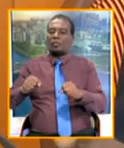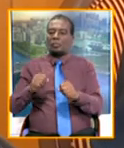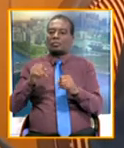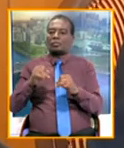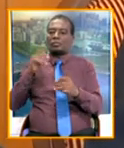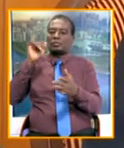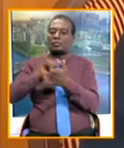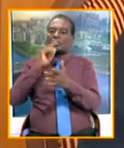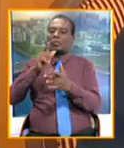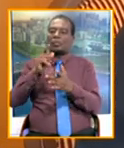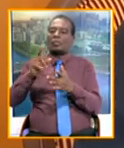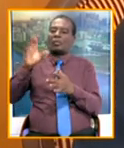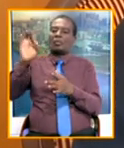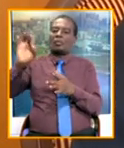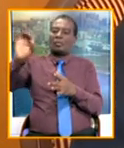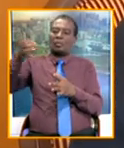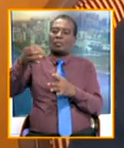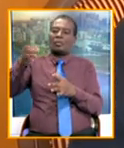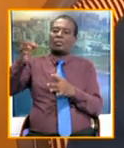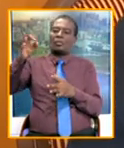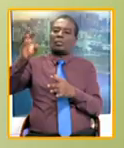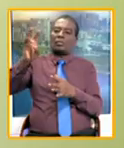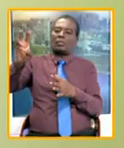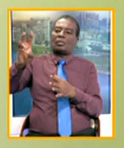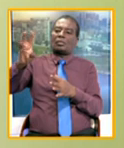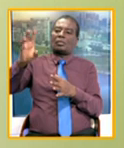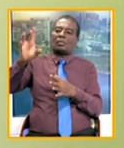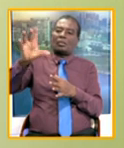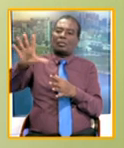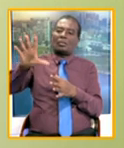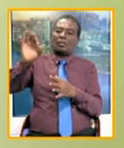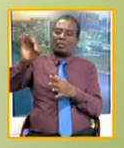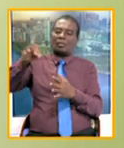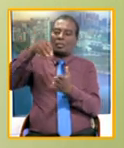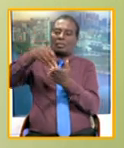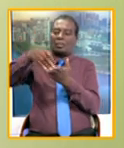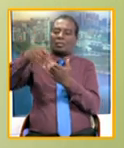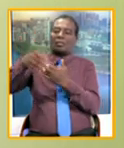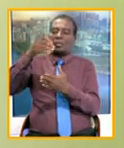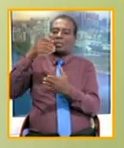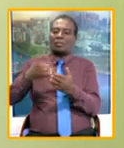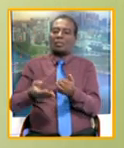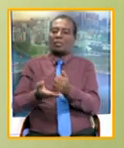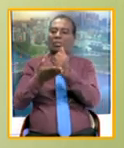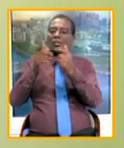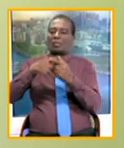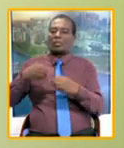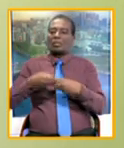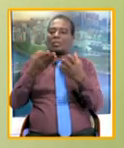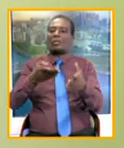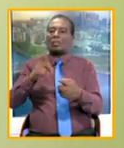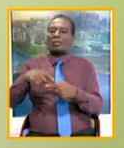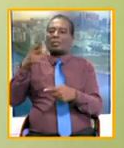de 9,659 milliards de francs CFA de subventions qui a été accordé